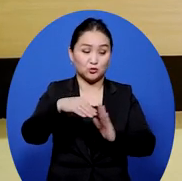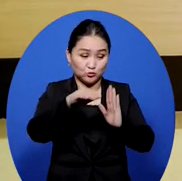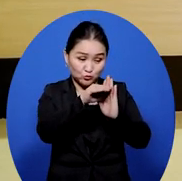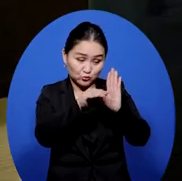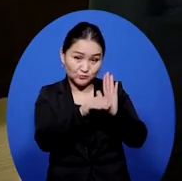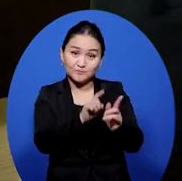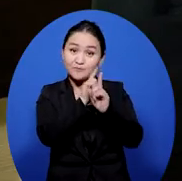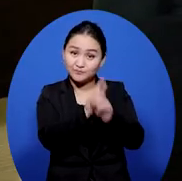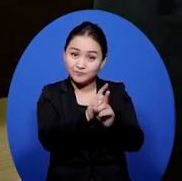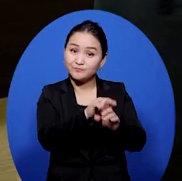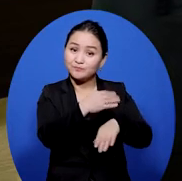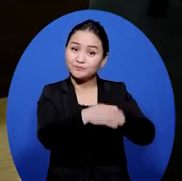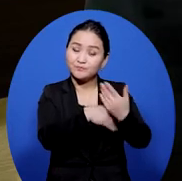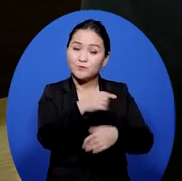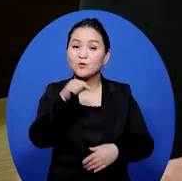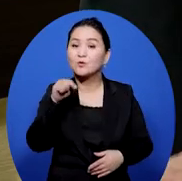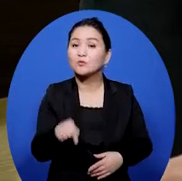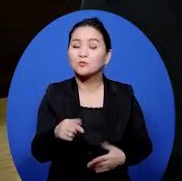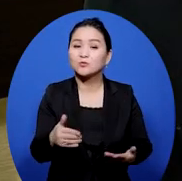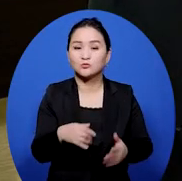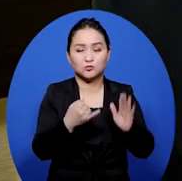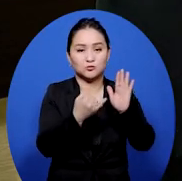дагуу яваад яг өнөөдрийн байдлаар